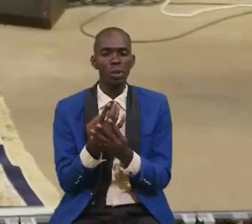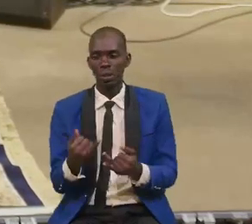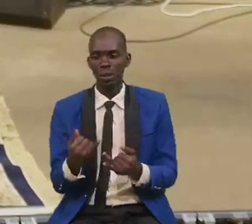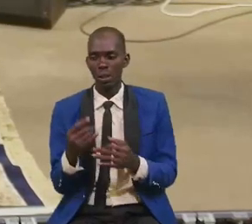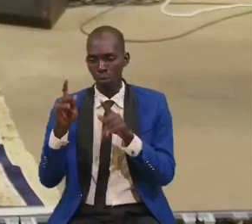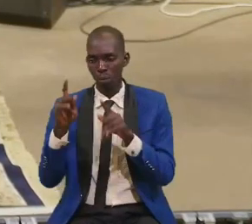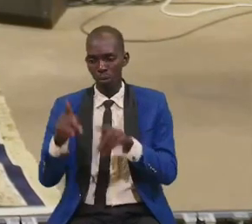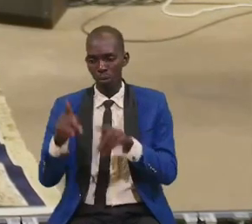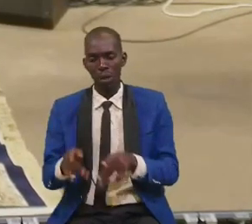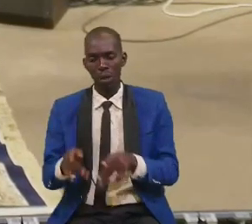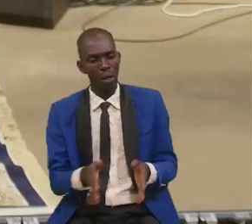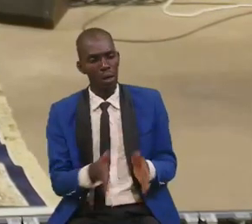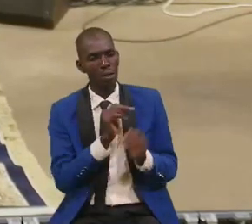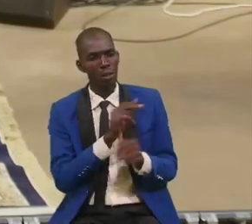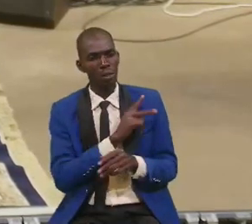Agrippa?